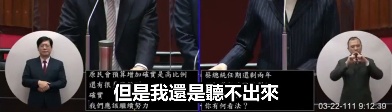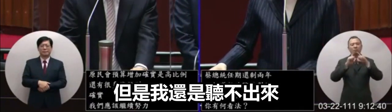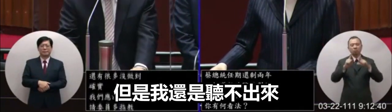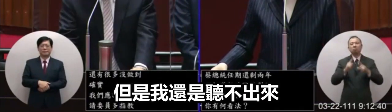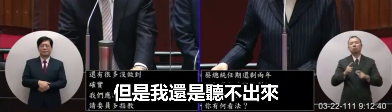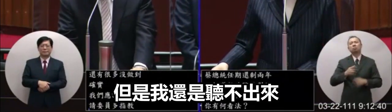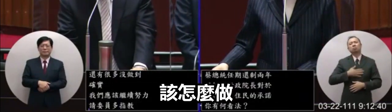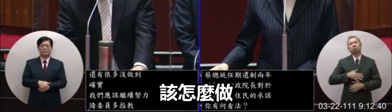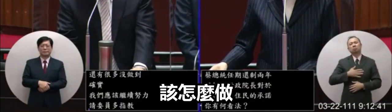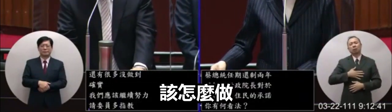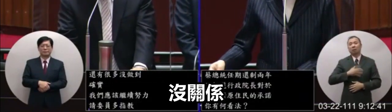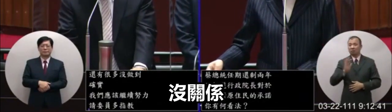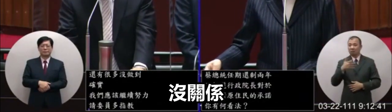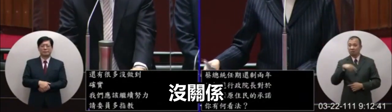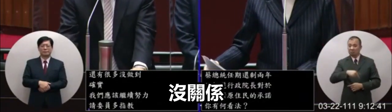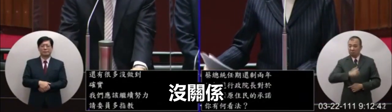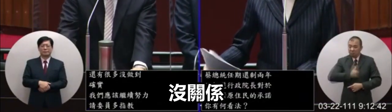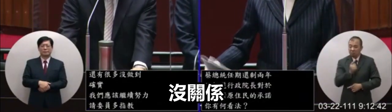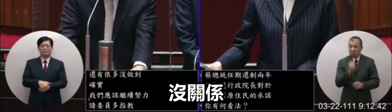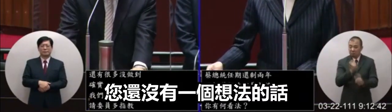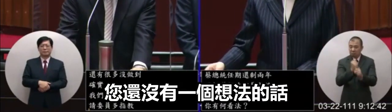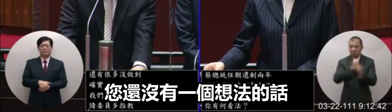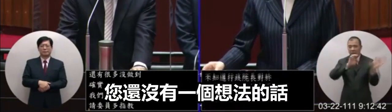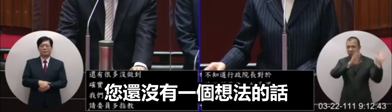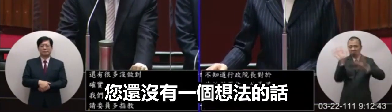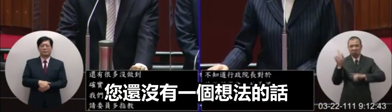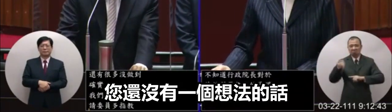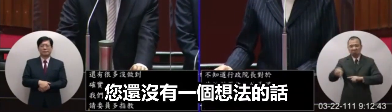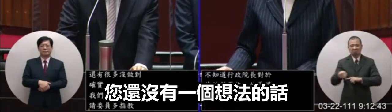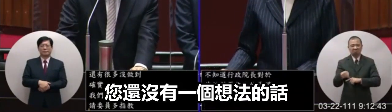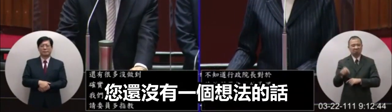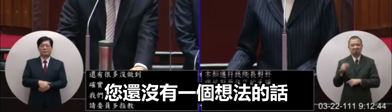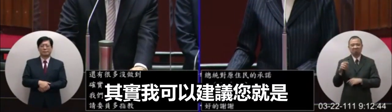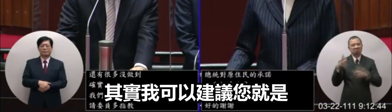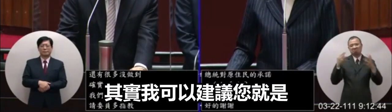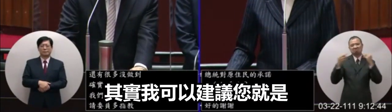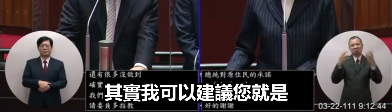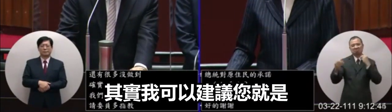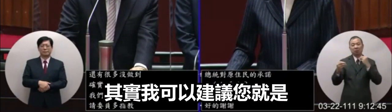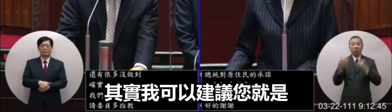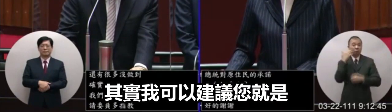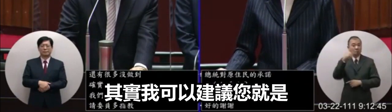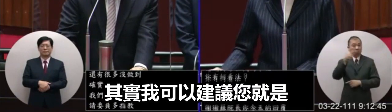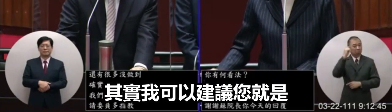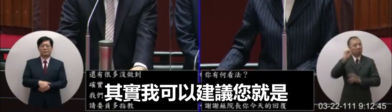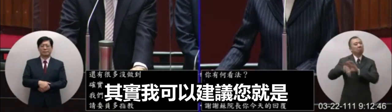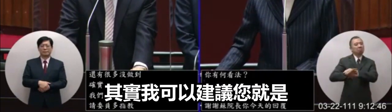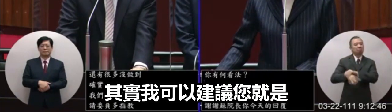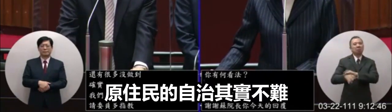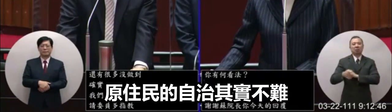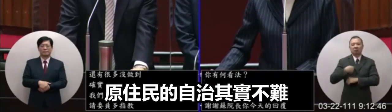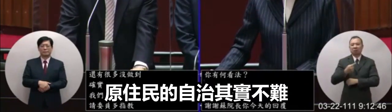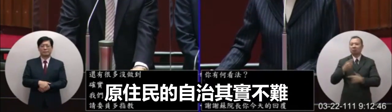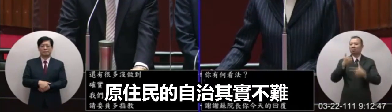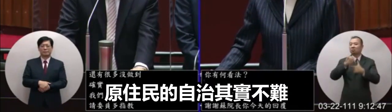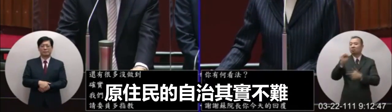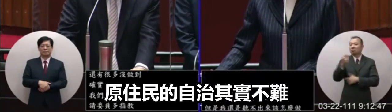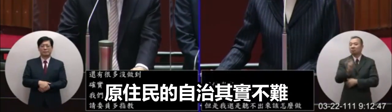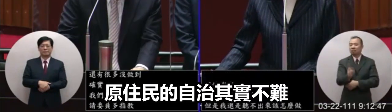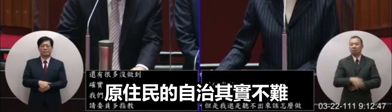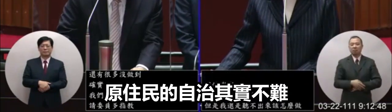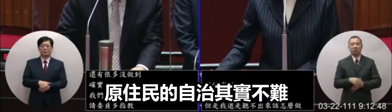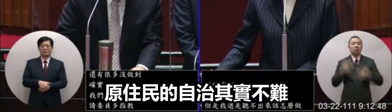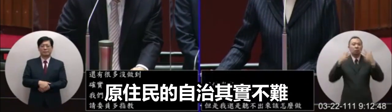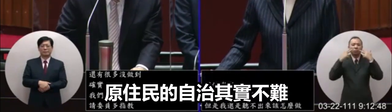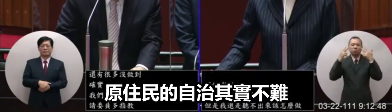我还是听不出来该怎么做。没关系，您还没有一个想法的话，其实我可以建议您，就是原住民的自